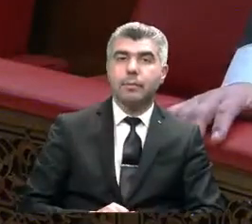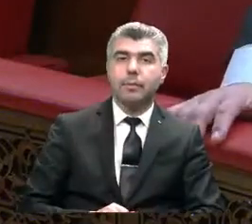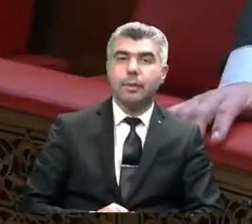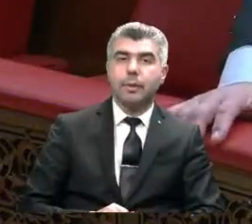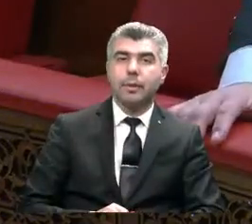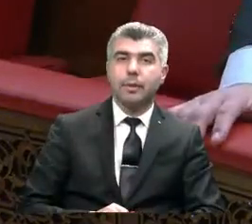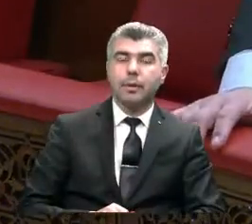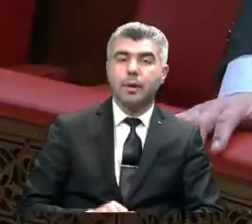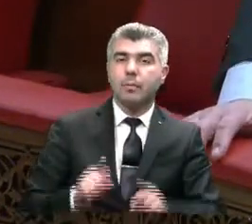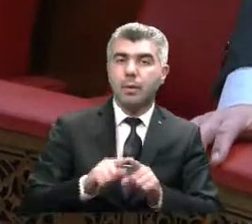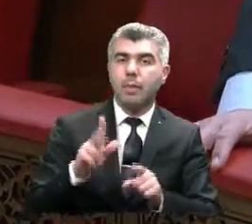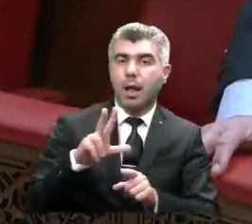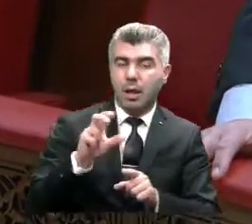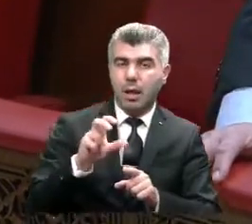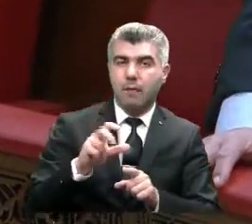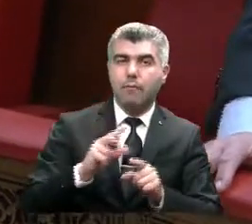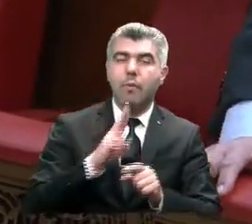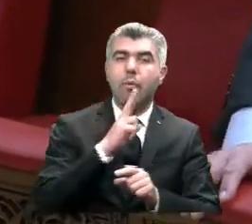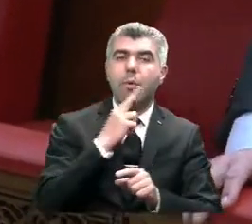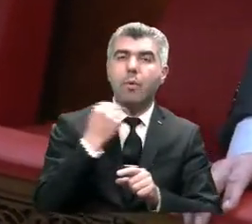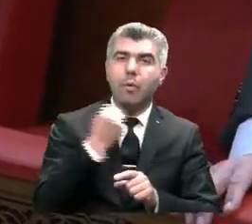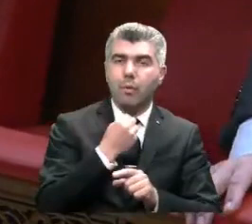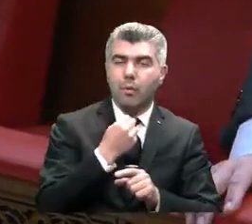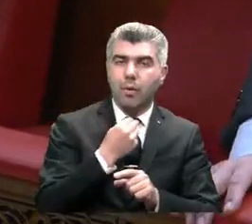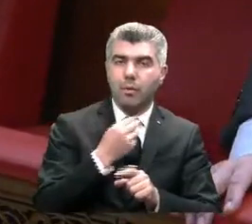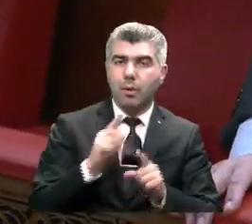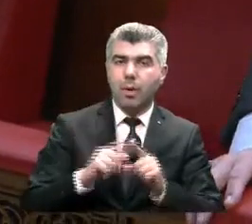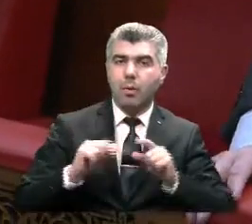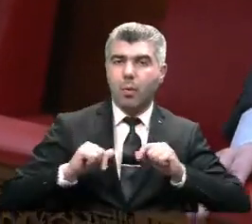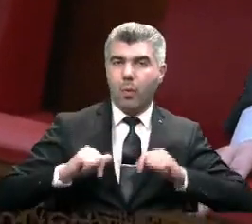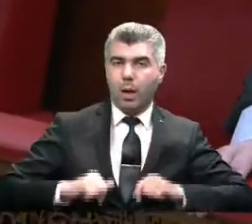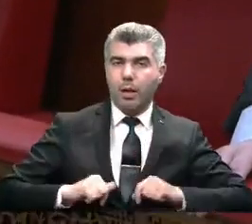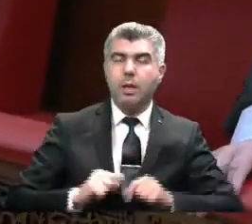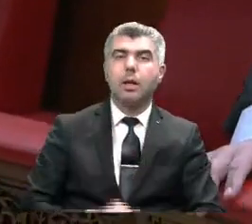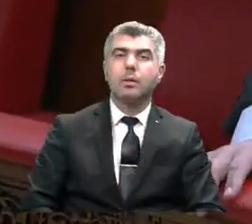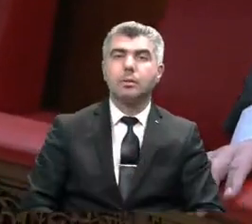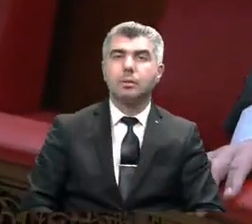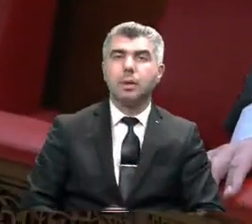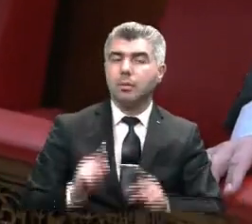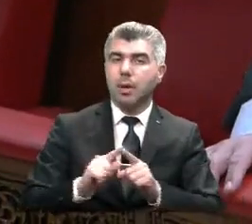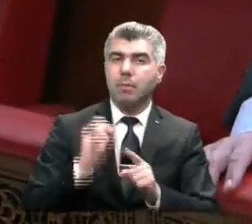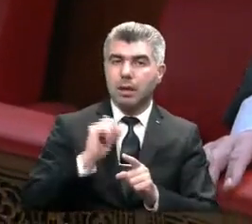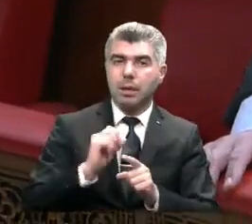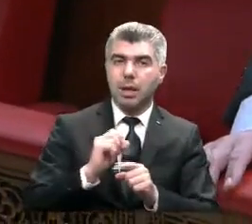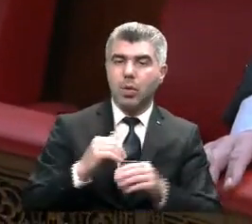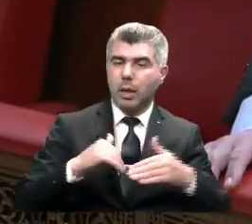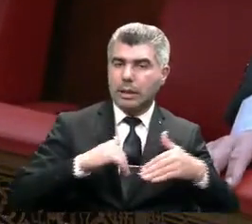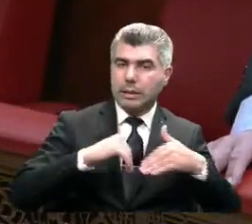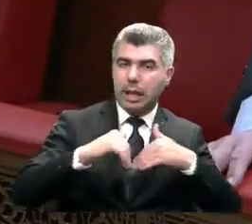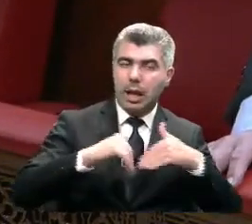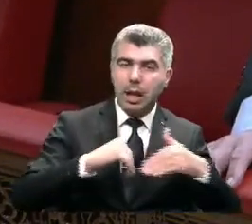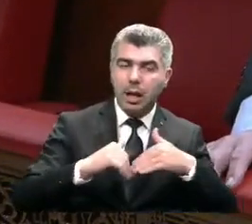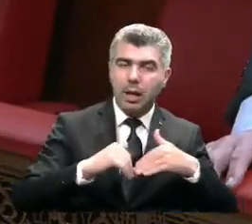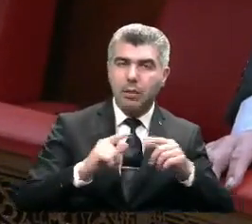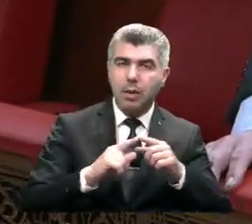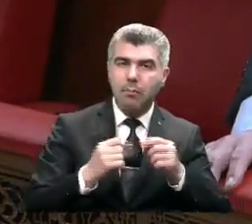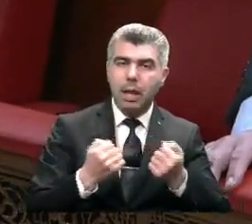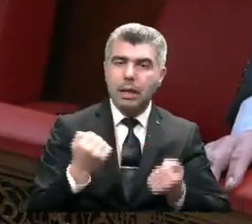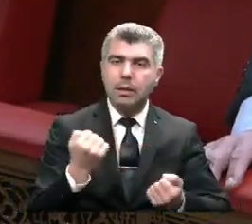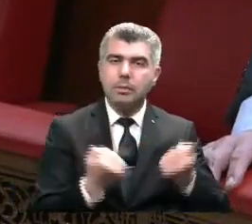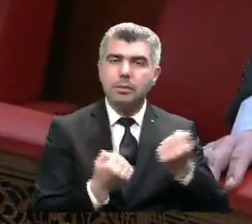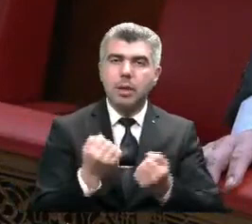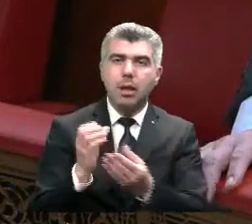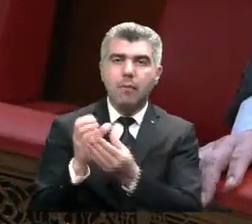تتعرفوا بأن هذه الحكومة والوزارة خاصة تتولي أهمية كبرى لقطاع النقل الطرقي، وخاصة القطاع النقل